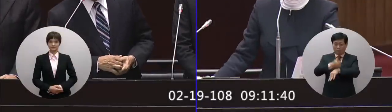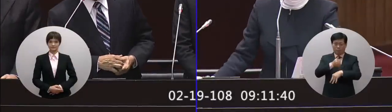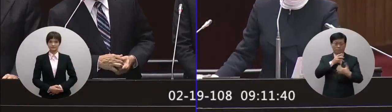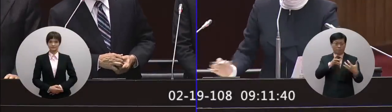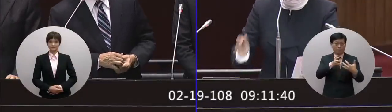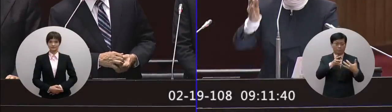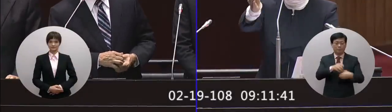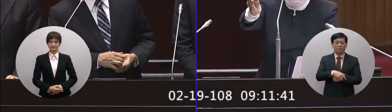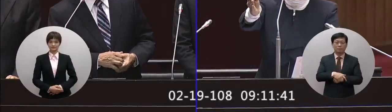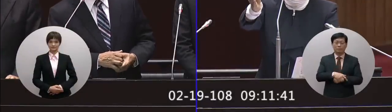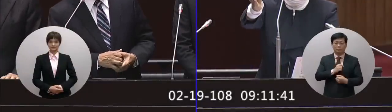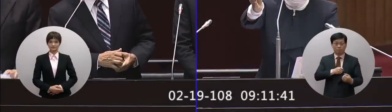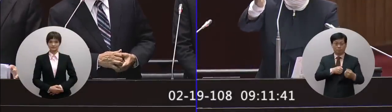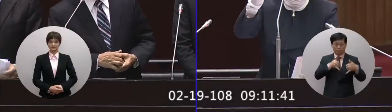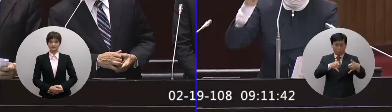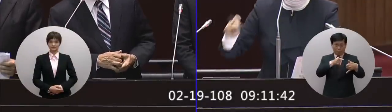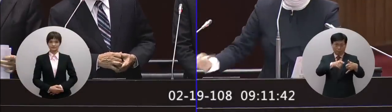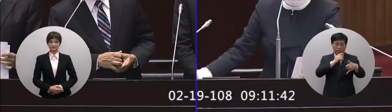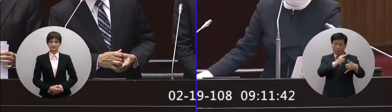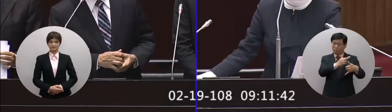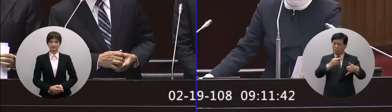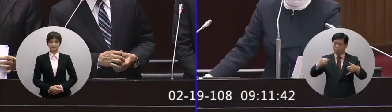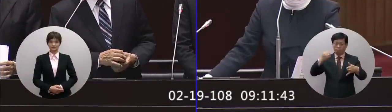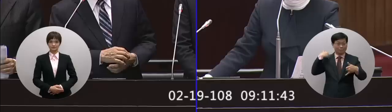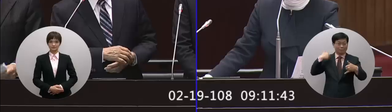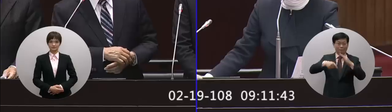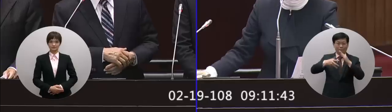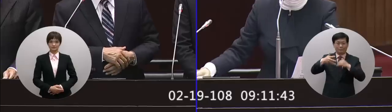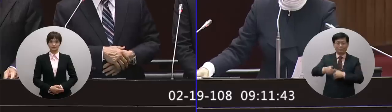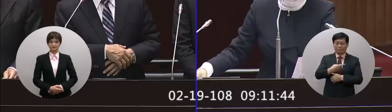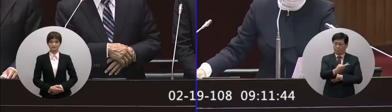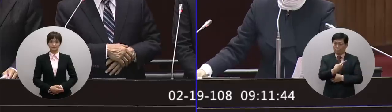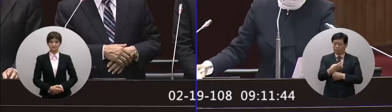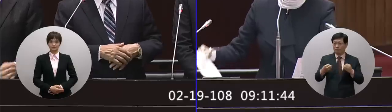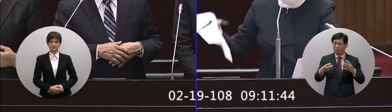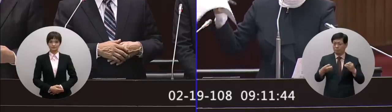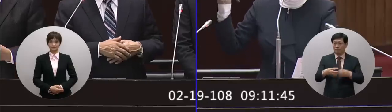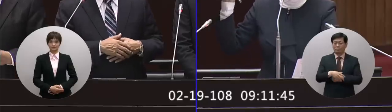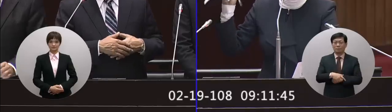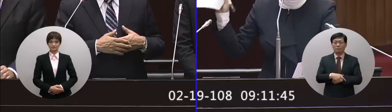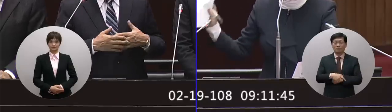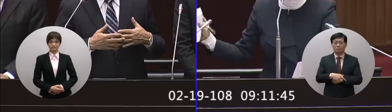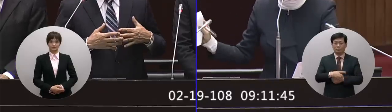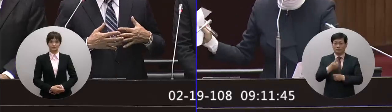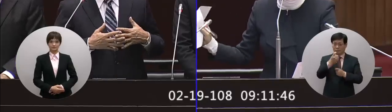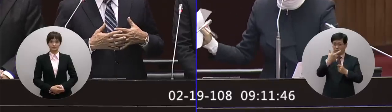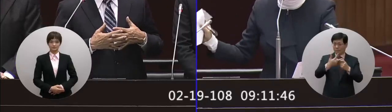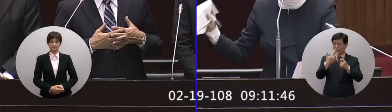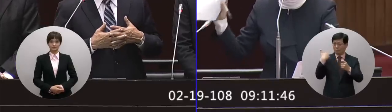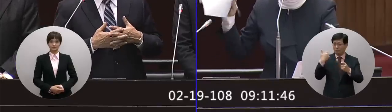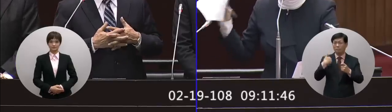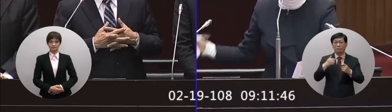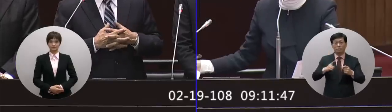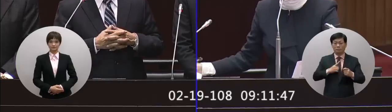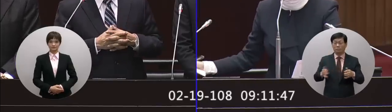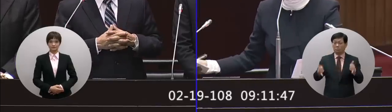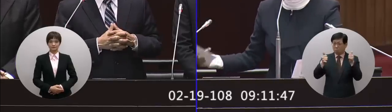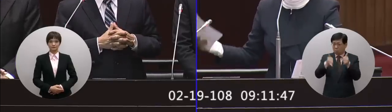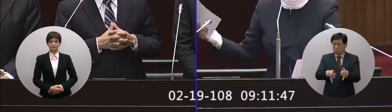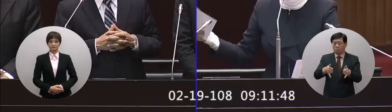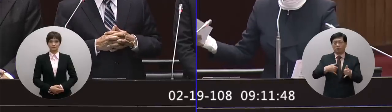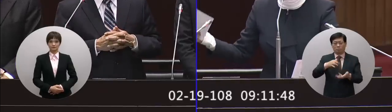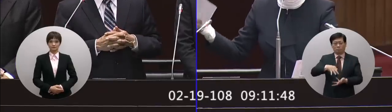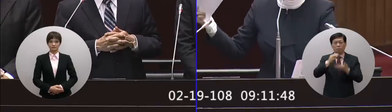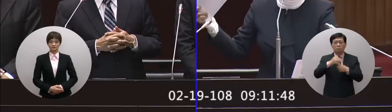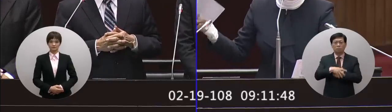台，对面是游锡坤前院长，我跟他对话。17年前，我在这里，本席就提出